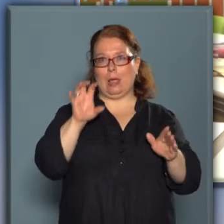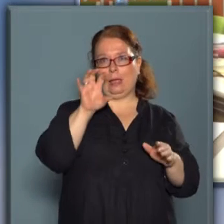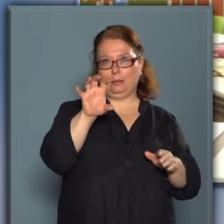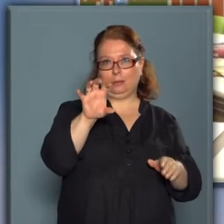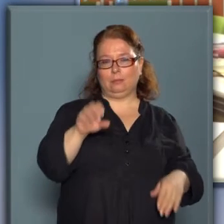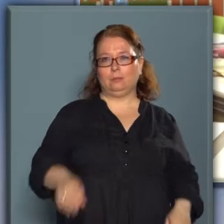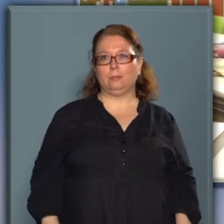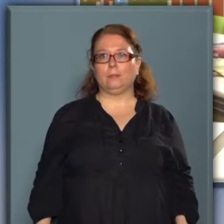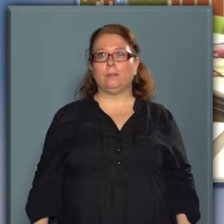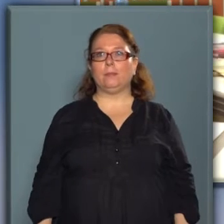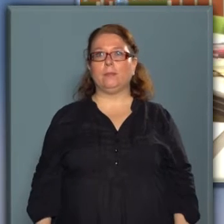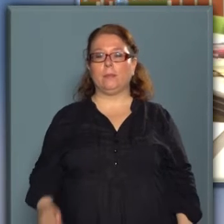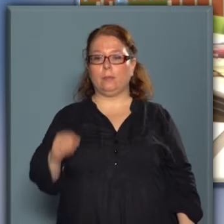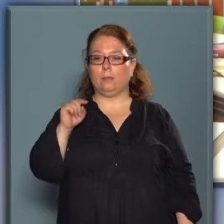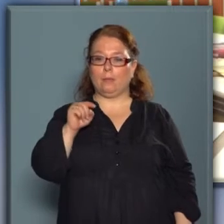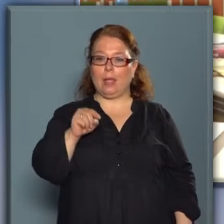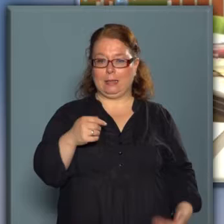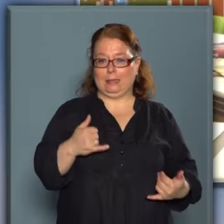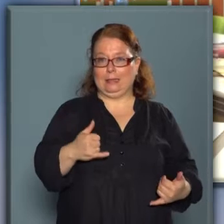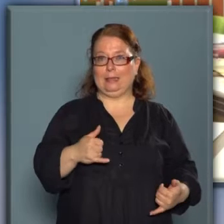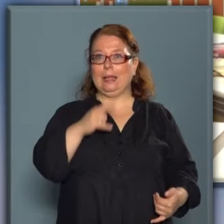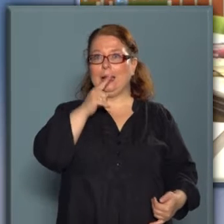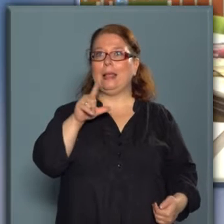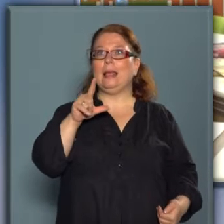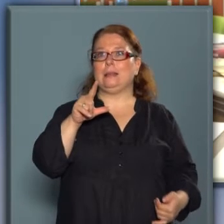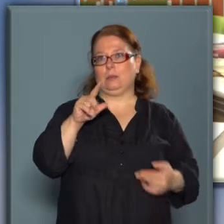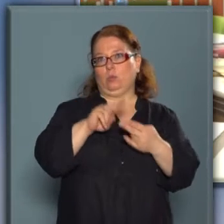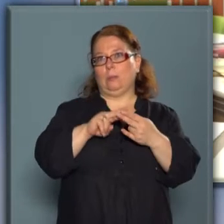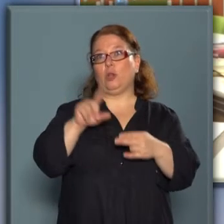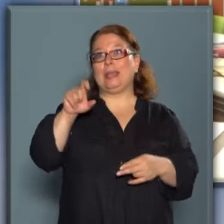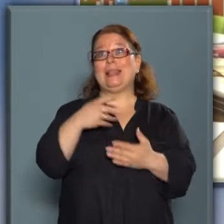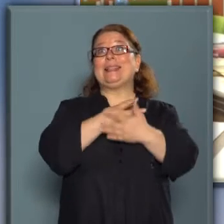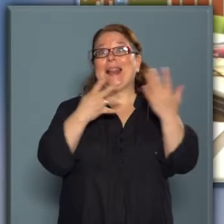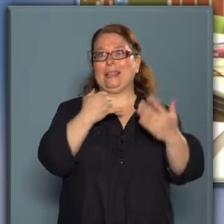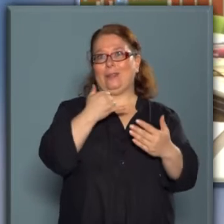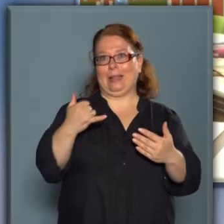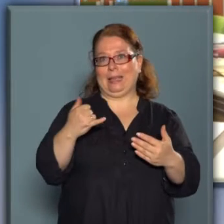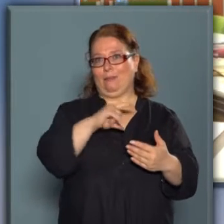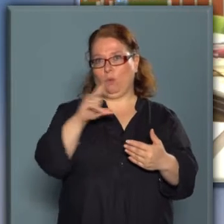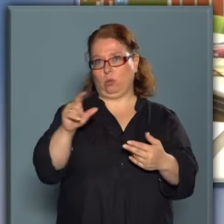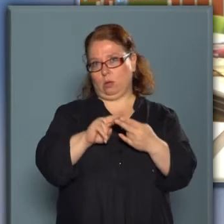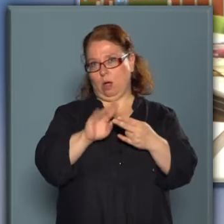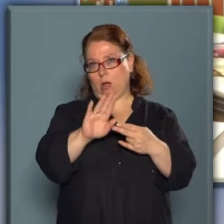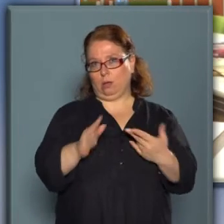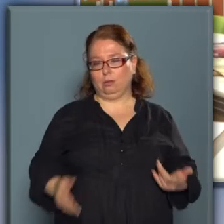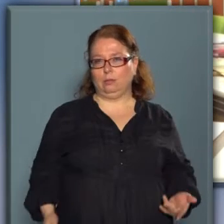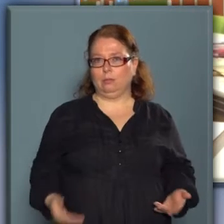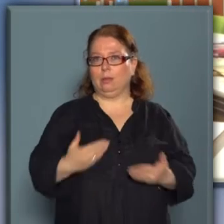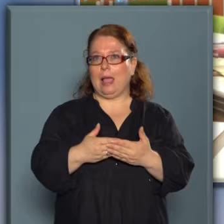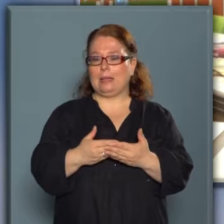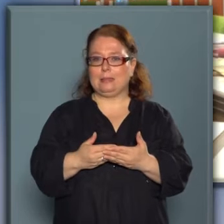épületére, ami idén ünnepli a 290. évi fennállását.